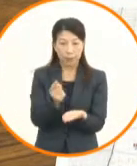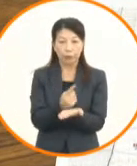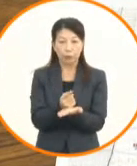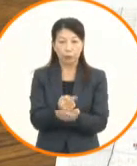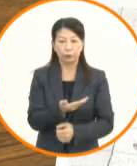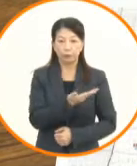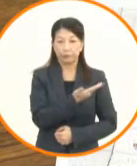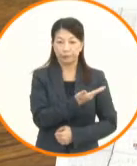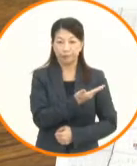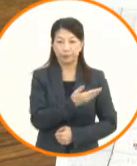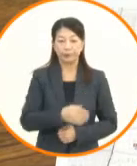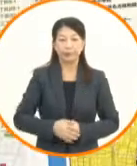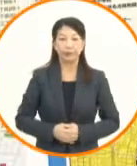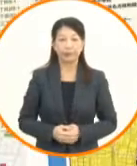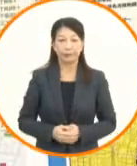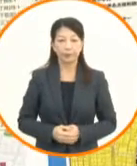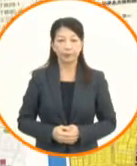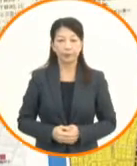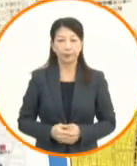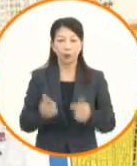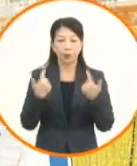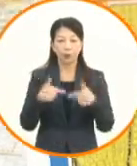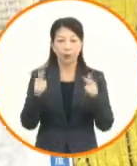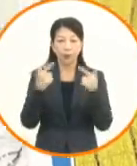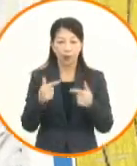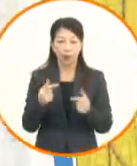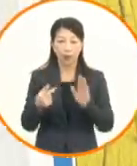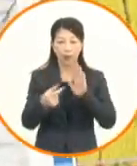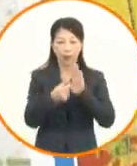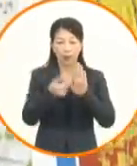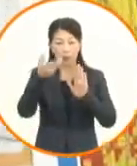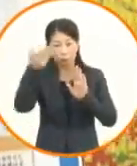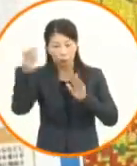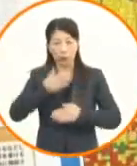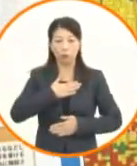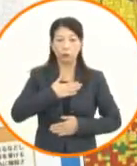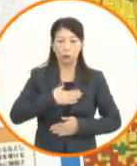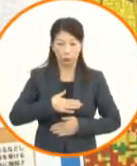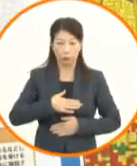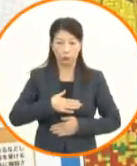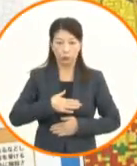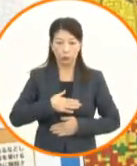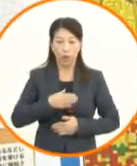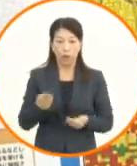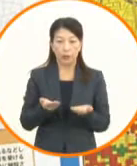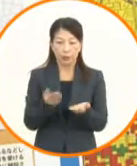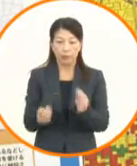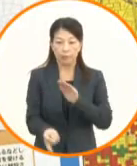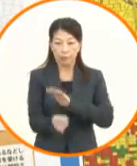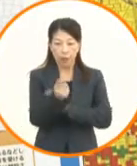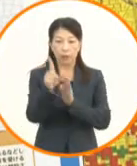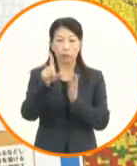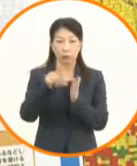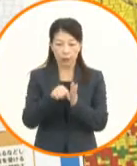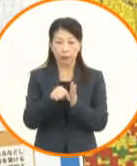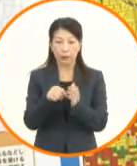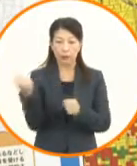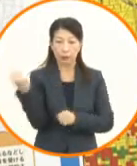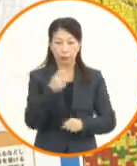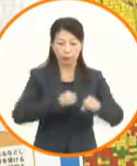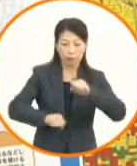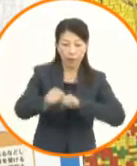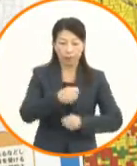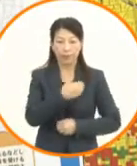ものです。普段から被害想定を知ることで、いざという時でも迅速に対応